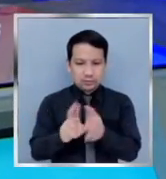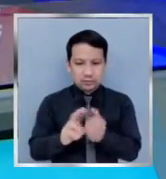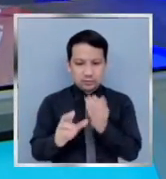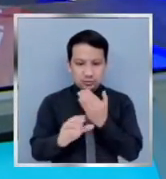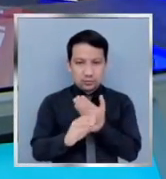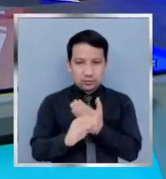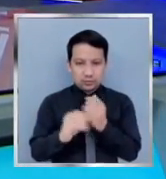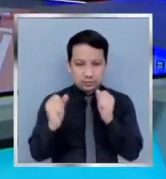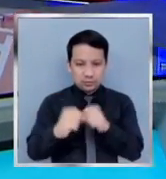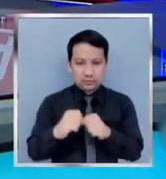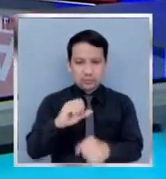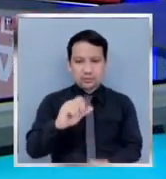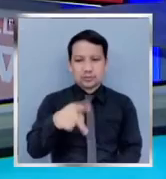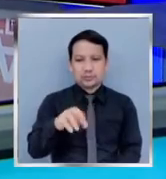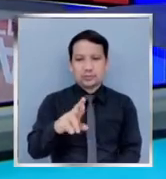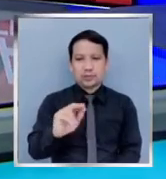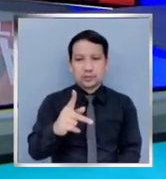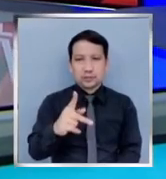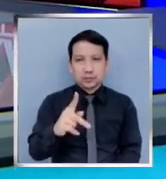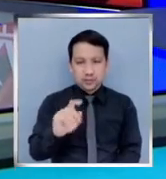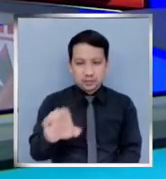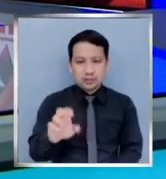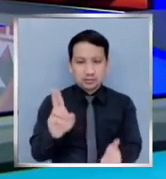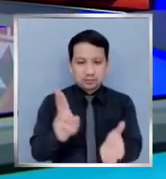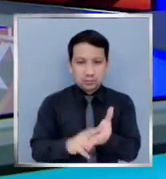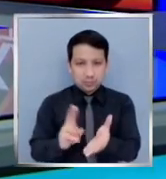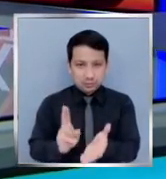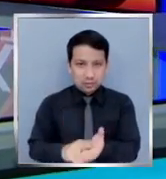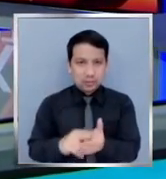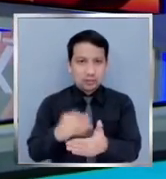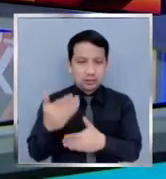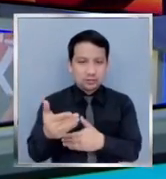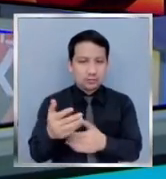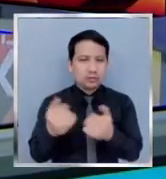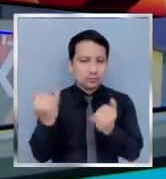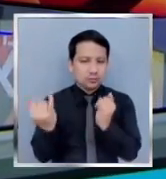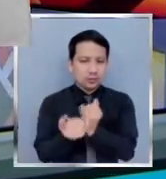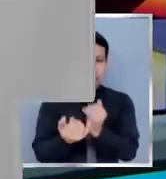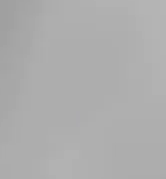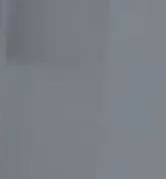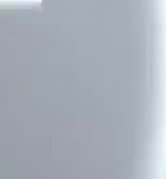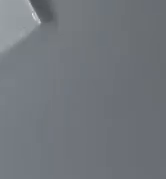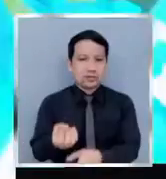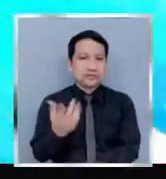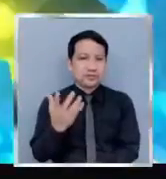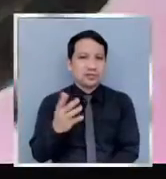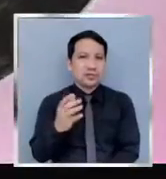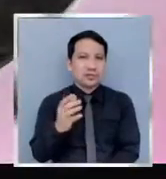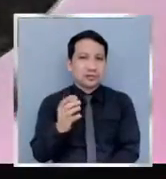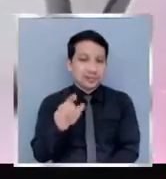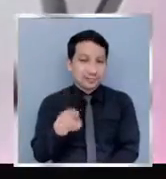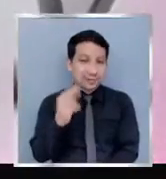Sparkle. Ang iba pang signed for stardom muli kilalanin sa chika ni Nelson Canlas.